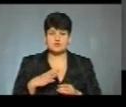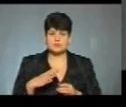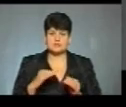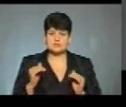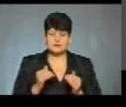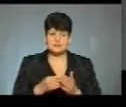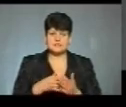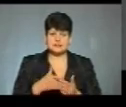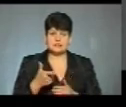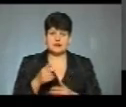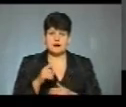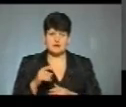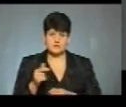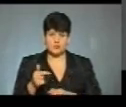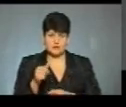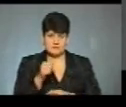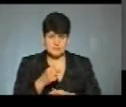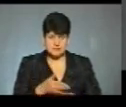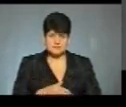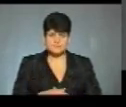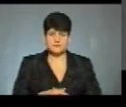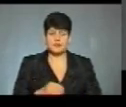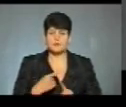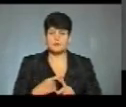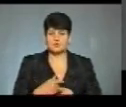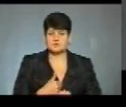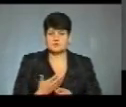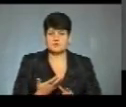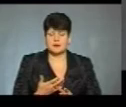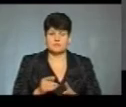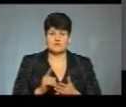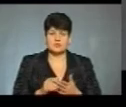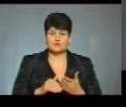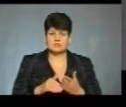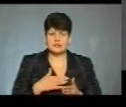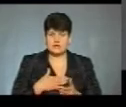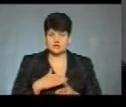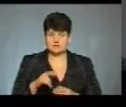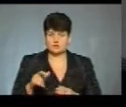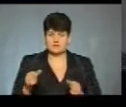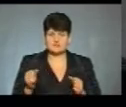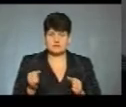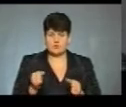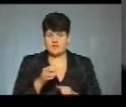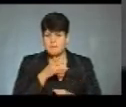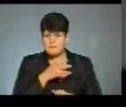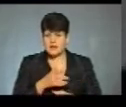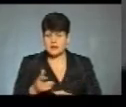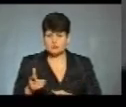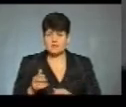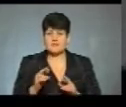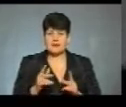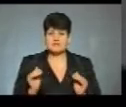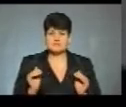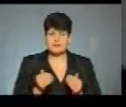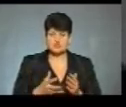на газ в грудні місяці. І плюс ми якимось чином повинні допомогти нашим людям в зимовий період, як зменшити